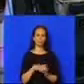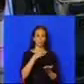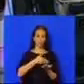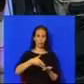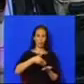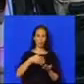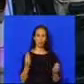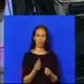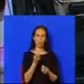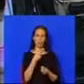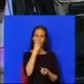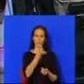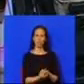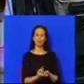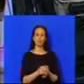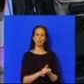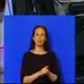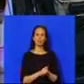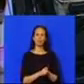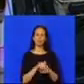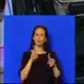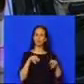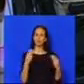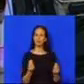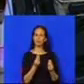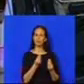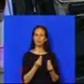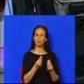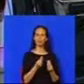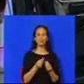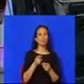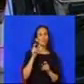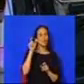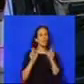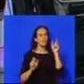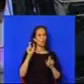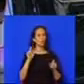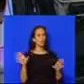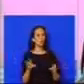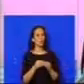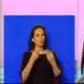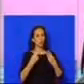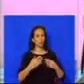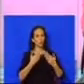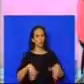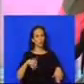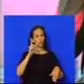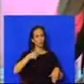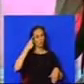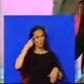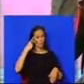שאת אומרת, יש דברים שככה שנכים או אנשים שסובלים מנכויות שונות צריכים לדעת לפי